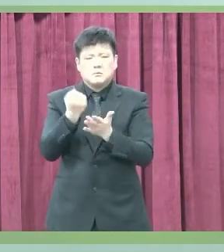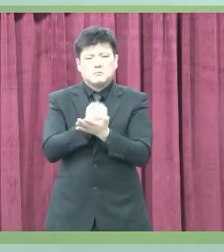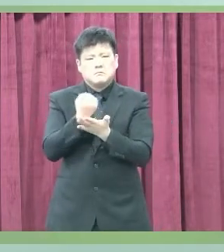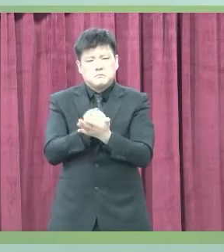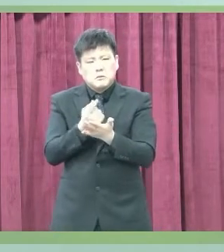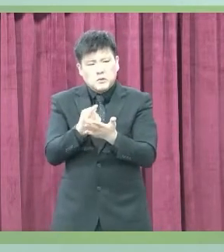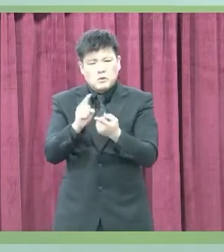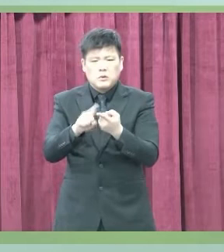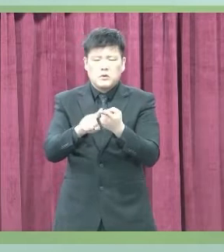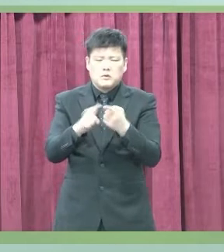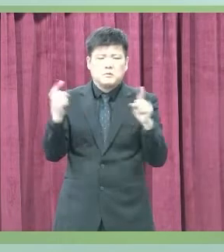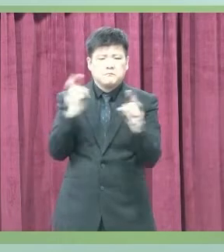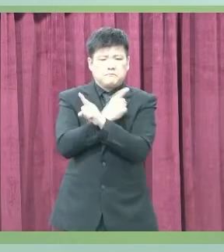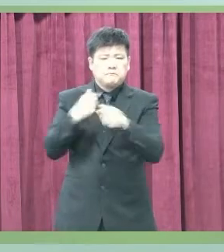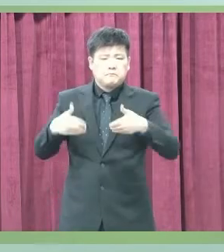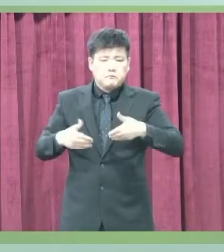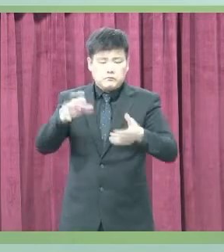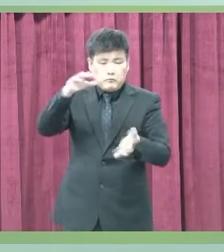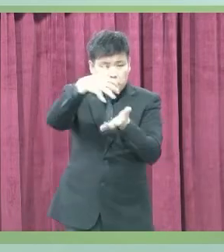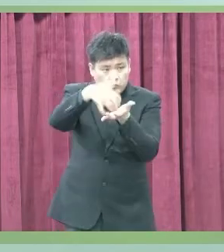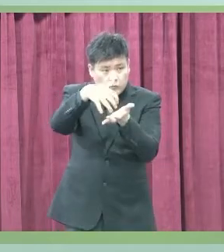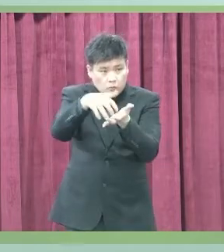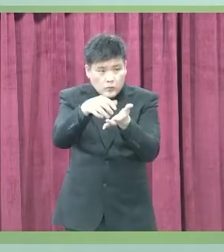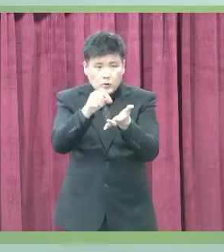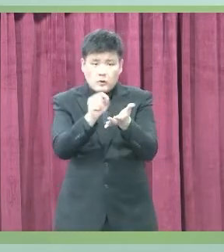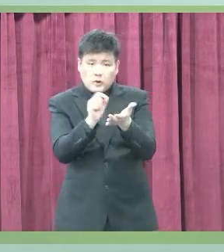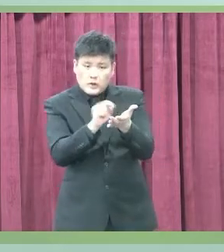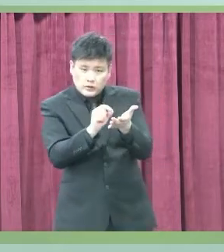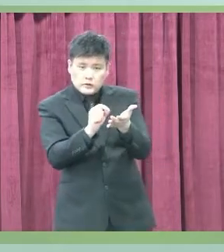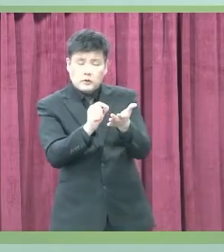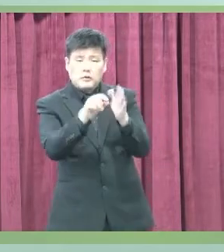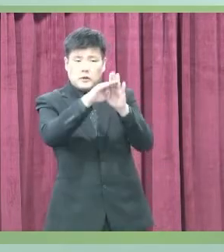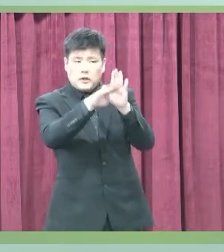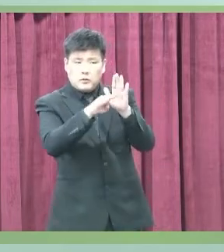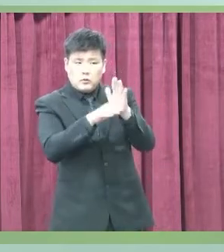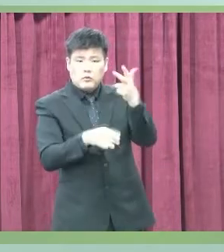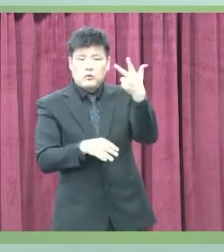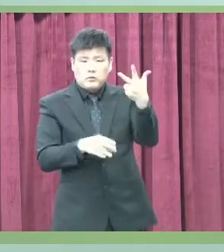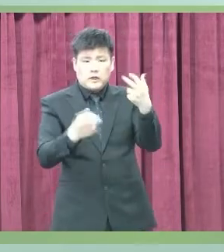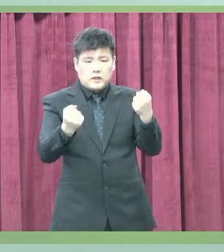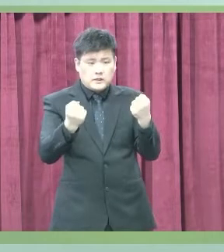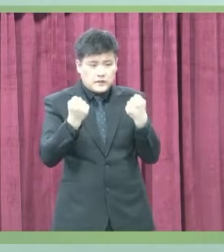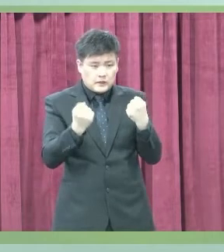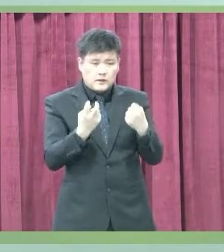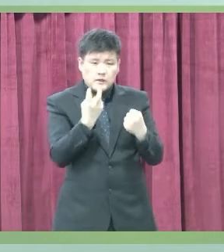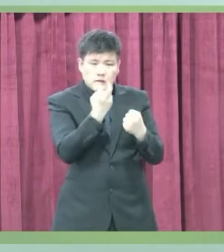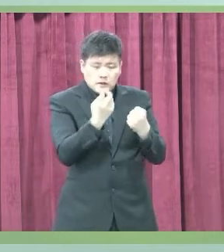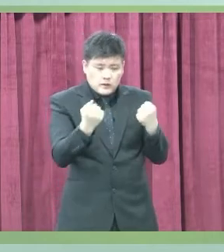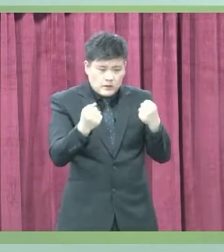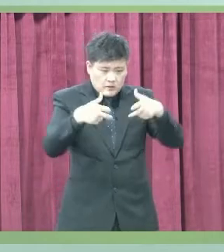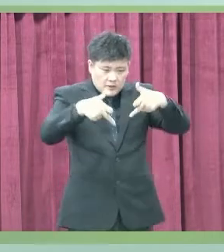저희가 개선해야 될 점이고요. 통계 작성 항목은 크게 7가지 부분인데 장애인 건강검진에 대한 부분,